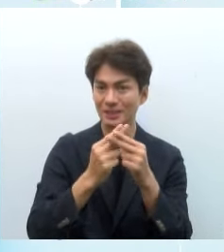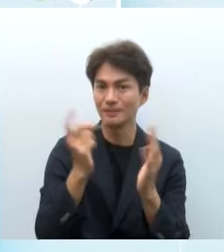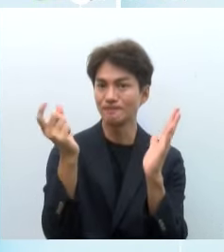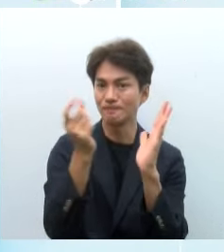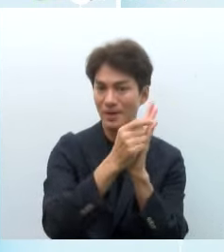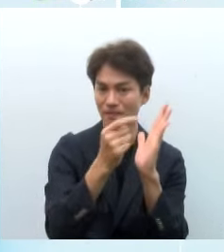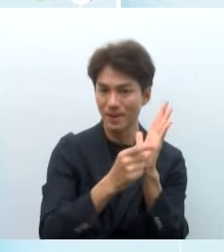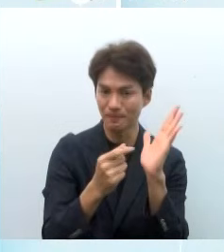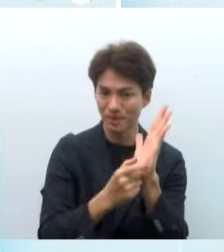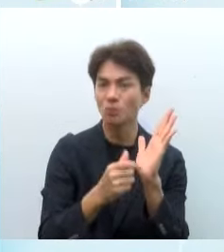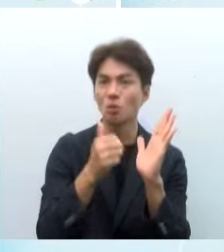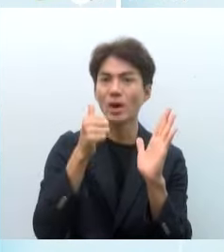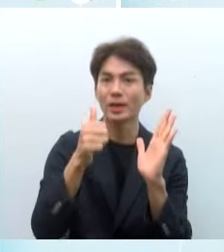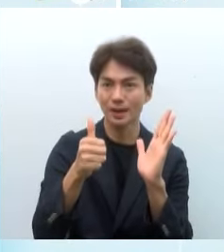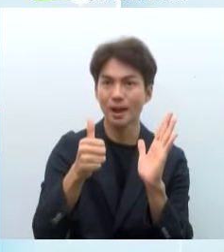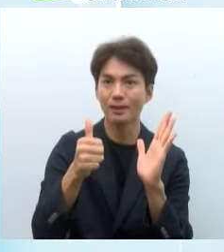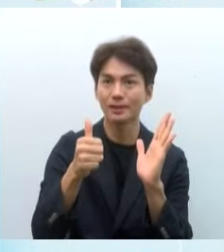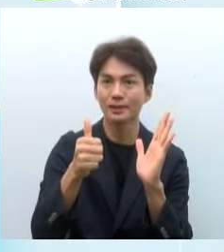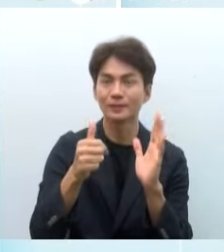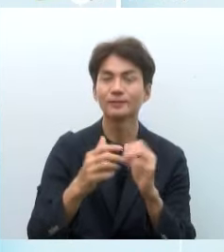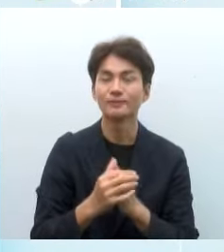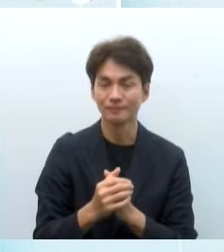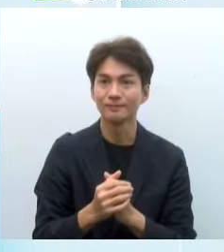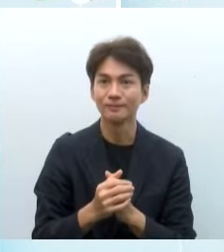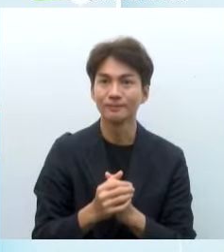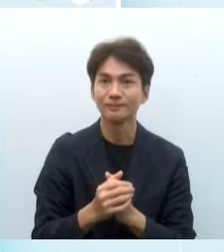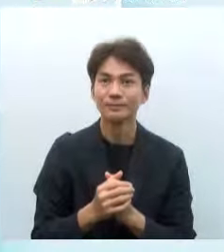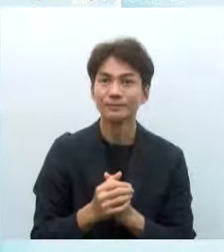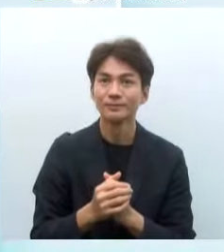มาก็ได้นะครับต่อไปนะครับ